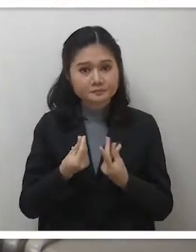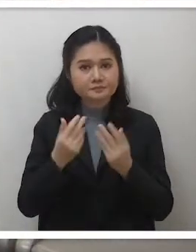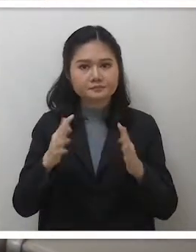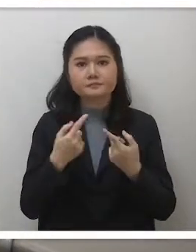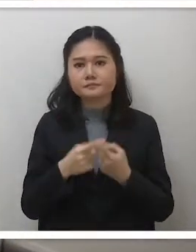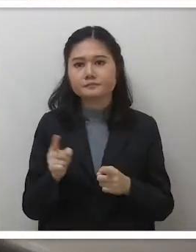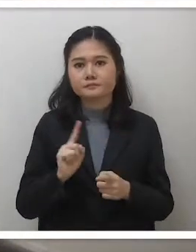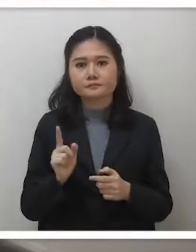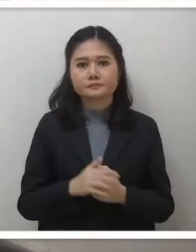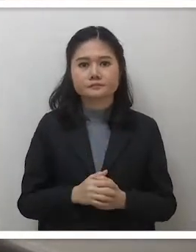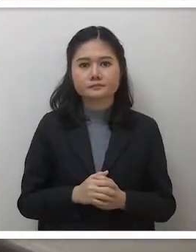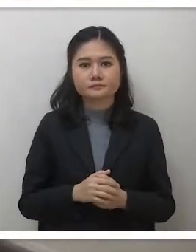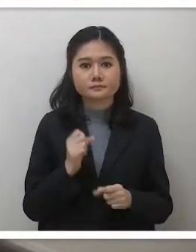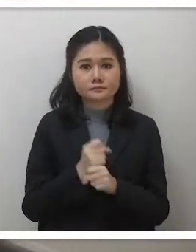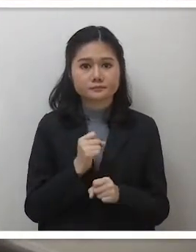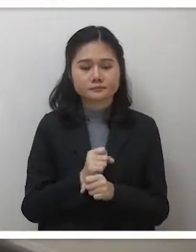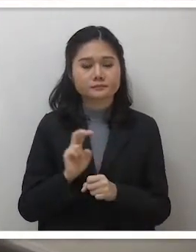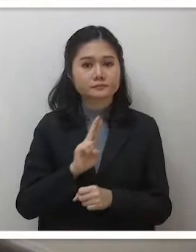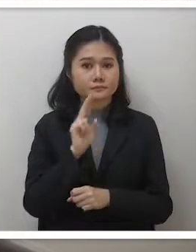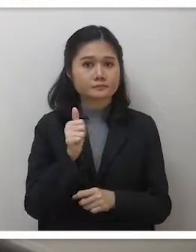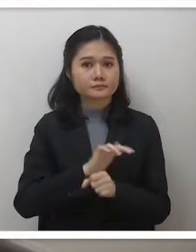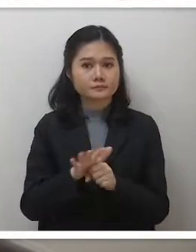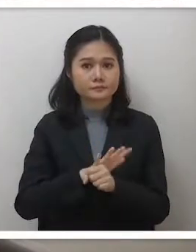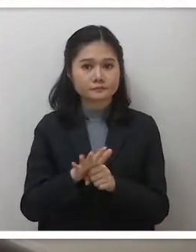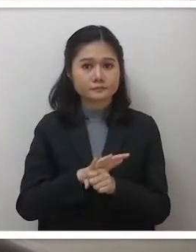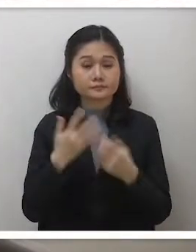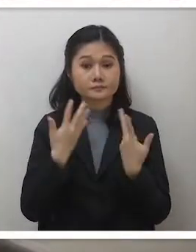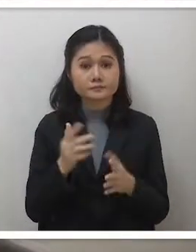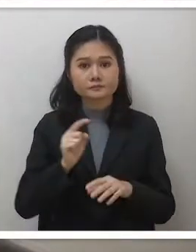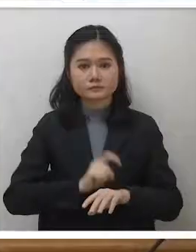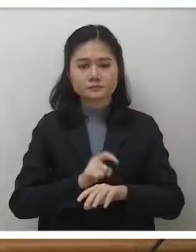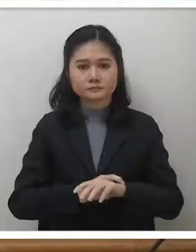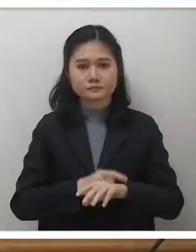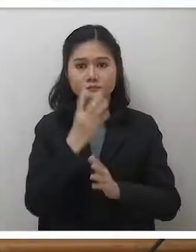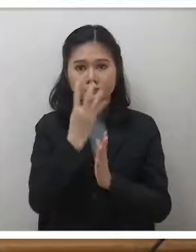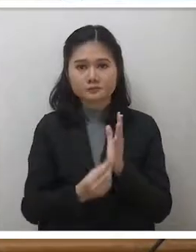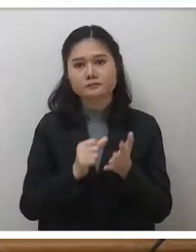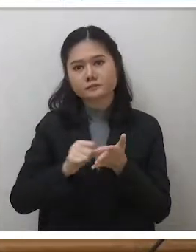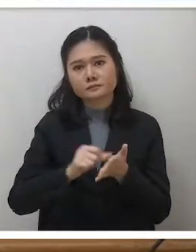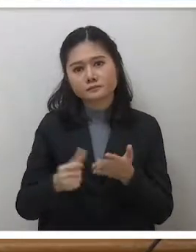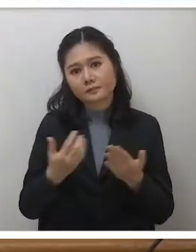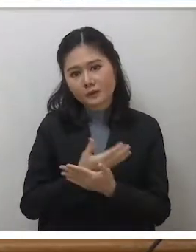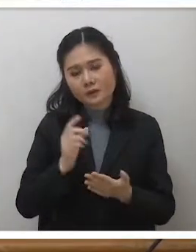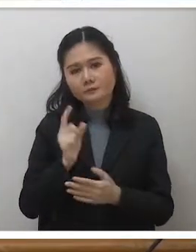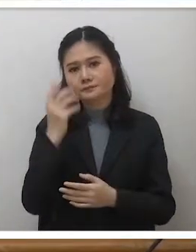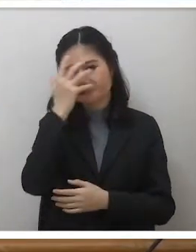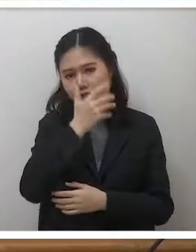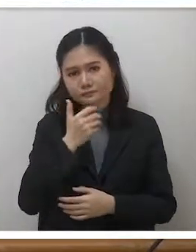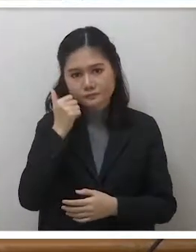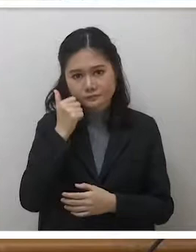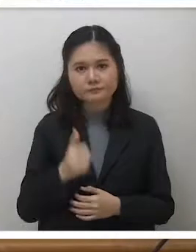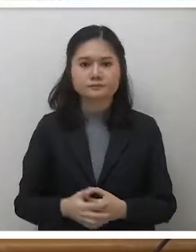ก็เอาแบบพอใช้ได้นะเสร็จแล้วเรามีเวลาเราค่อยไปปรับแต่งมันใหม่ให้มันสวยกว่าเดิมน